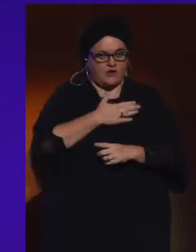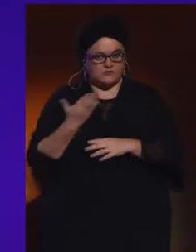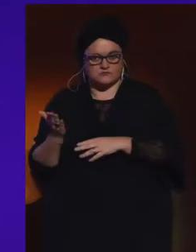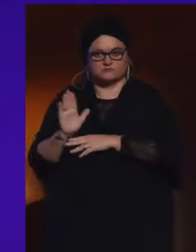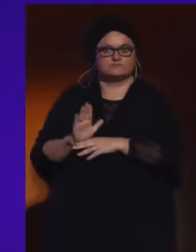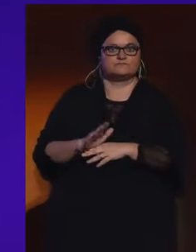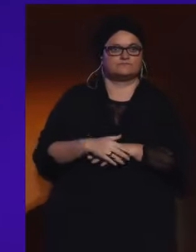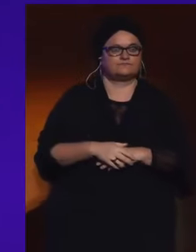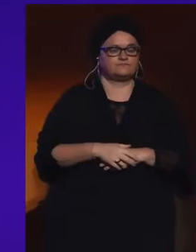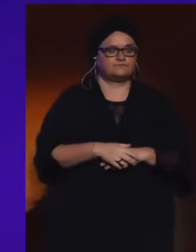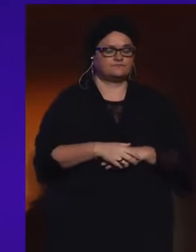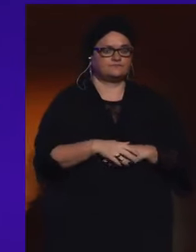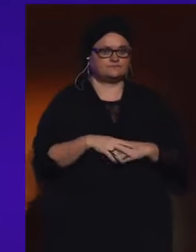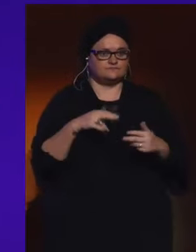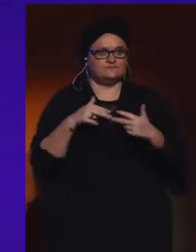da.